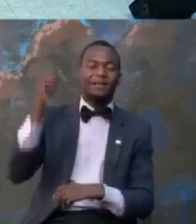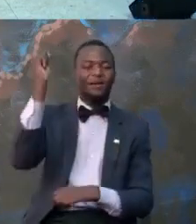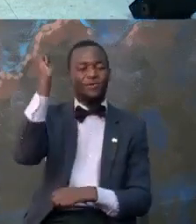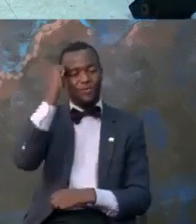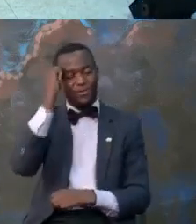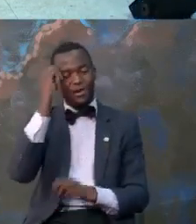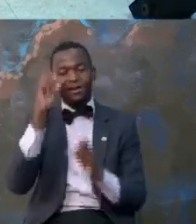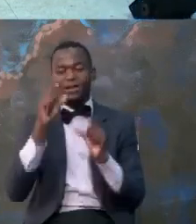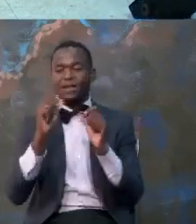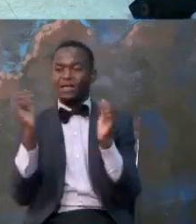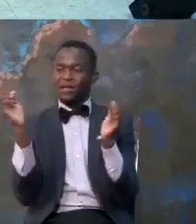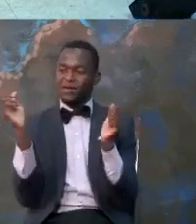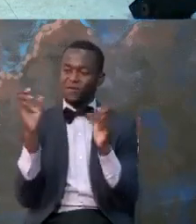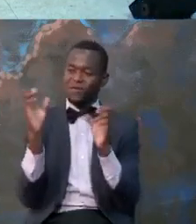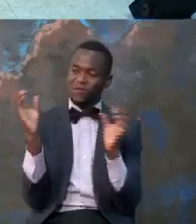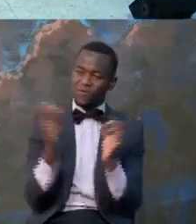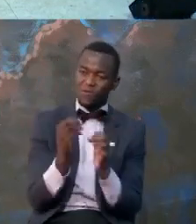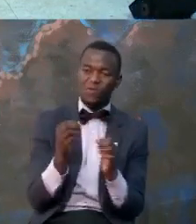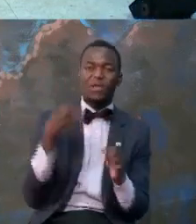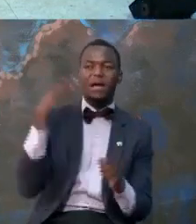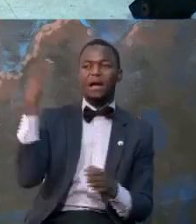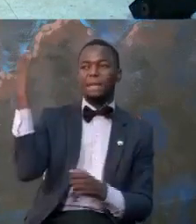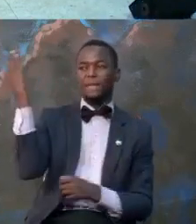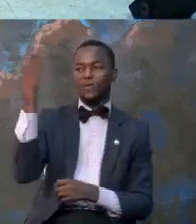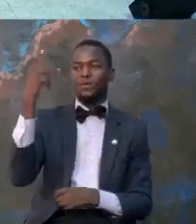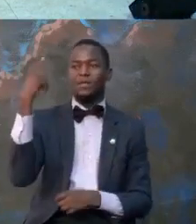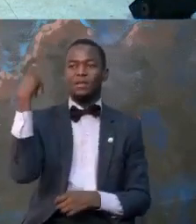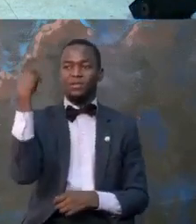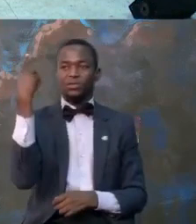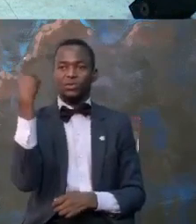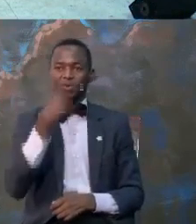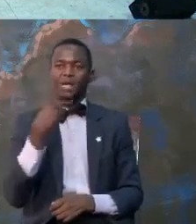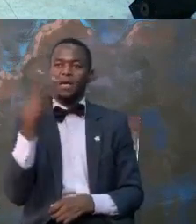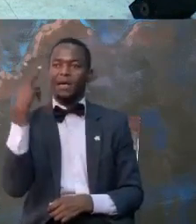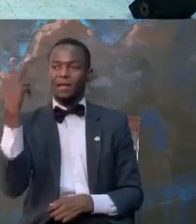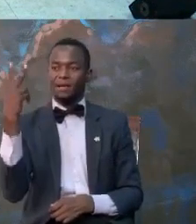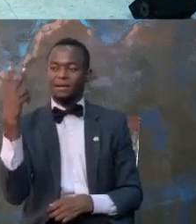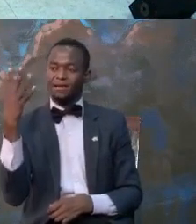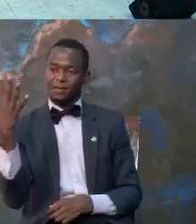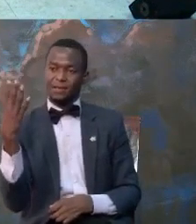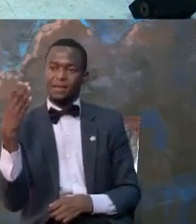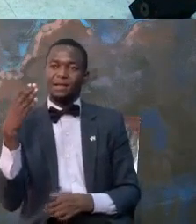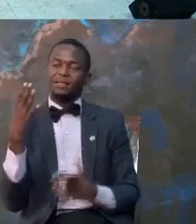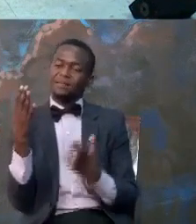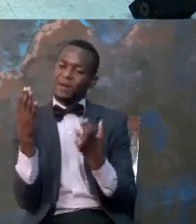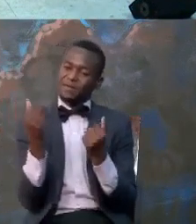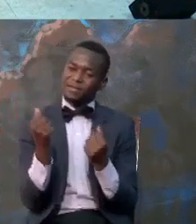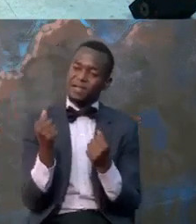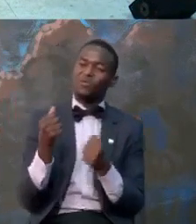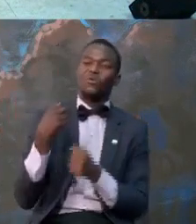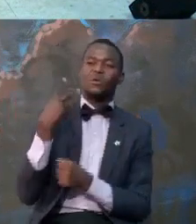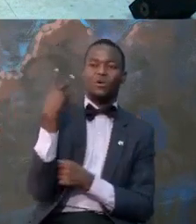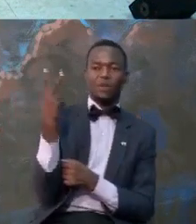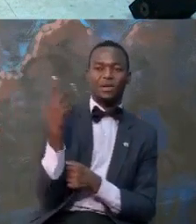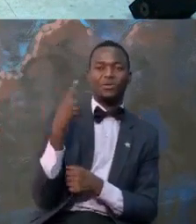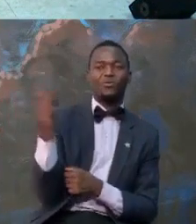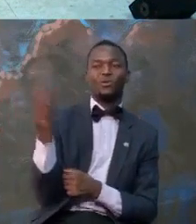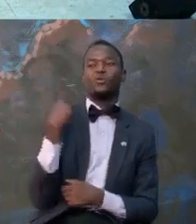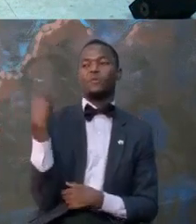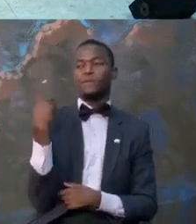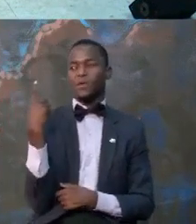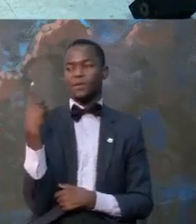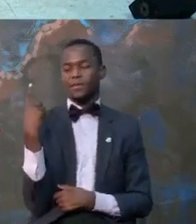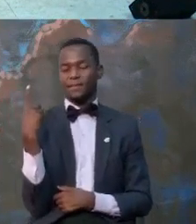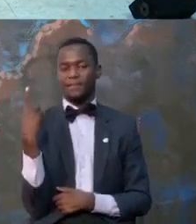lile fungu la Mhubiri 4:9 ambalo linasema afadhali kuwa wawili kuliko mmoja. Afadhali kuwa wawili